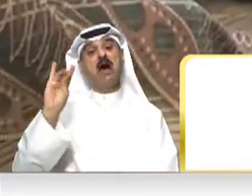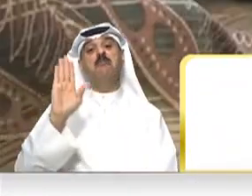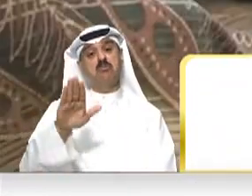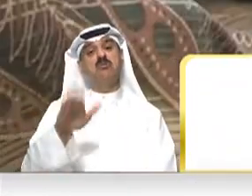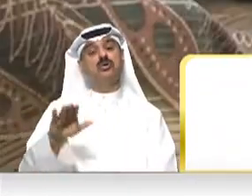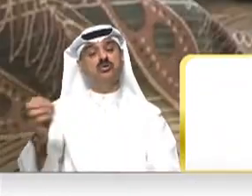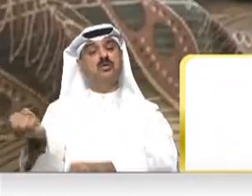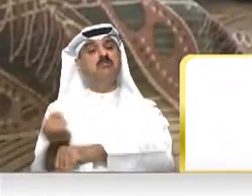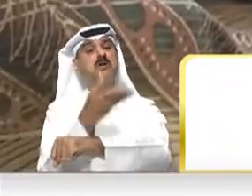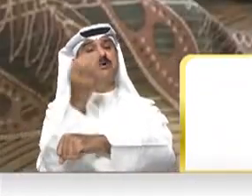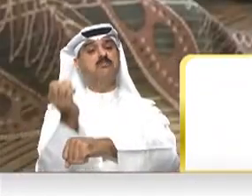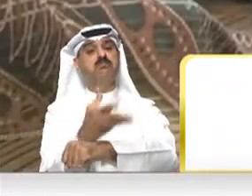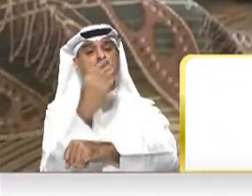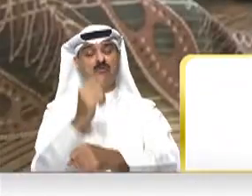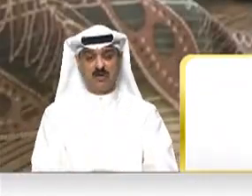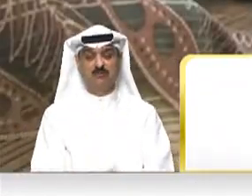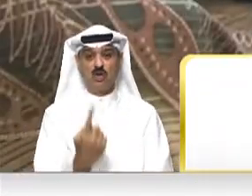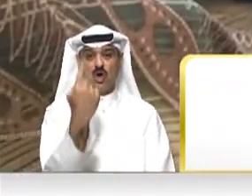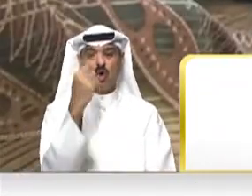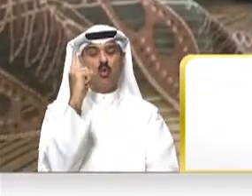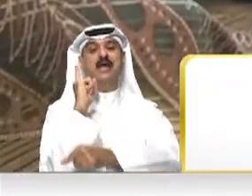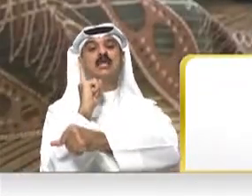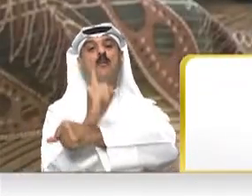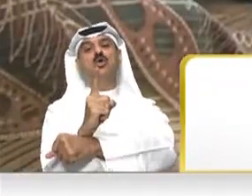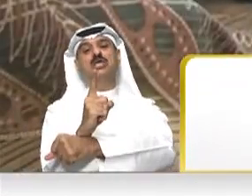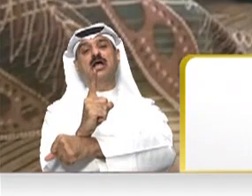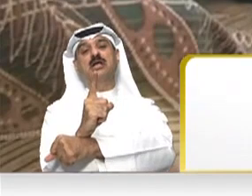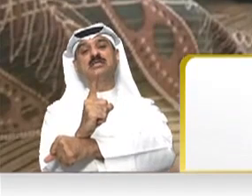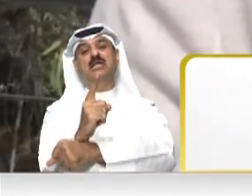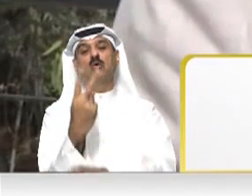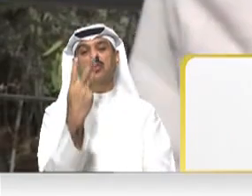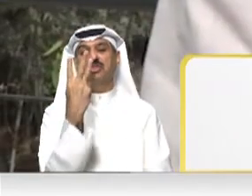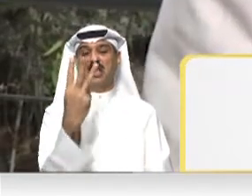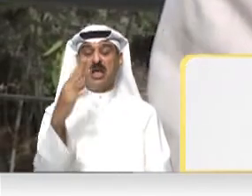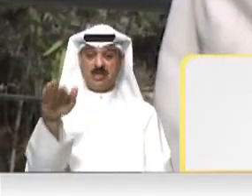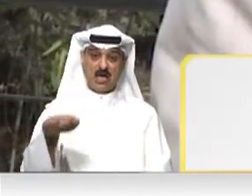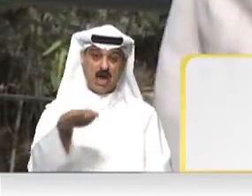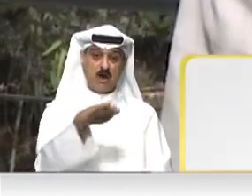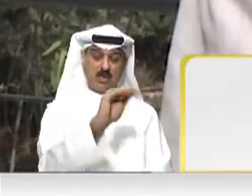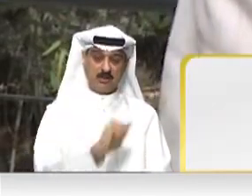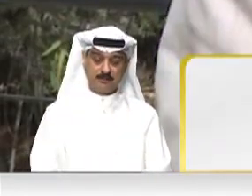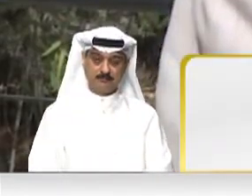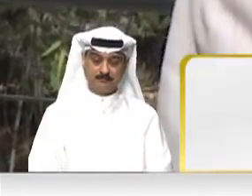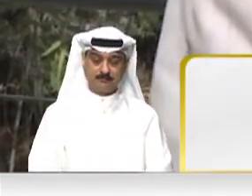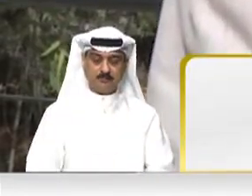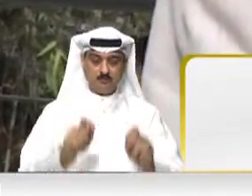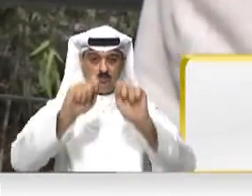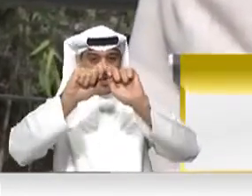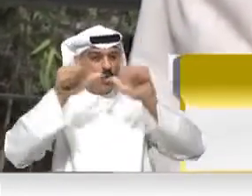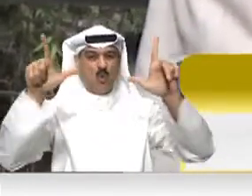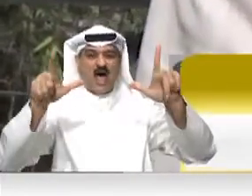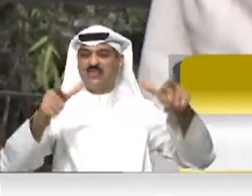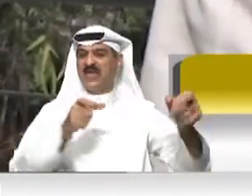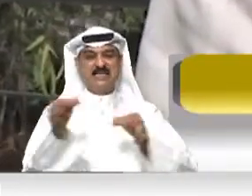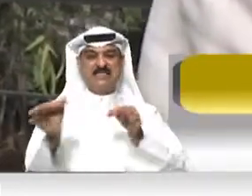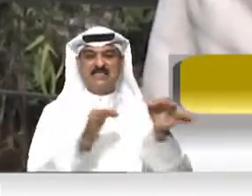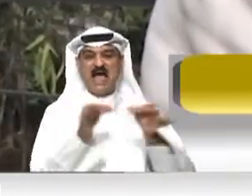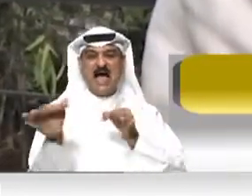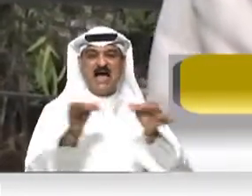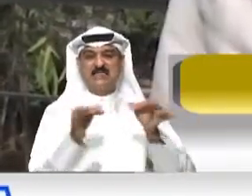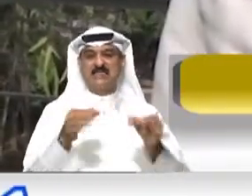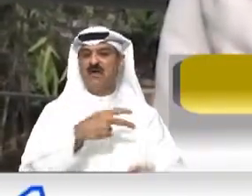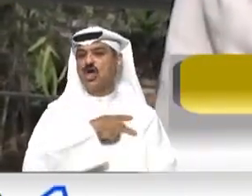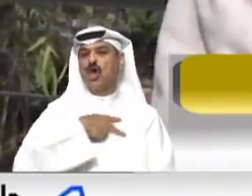من بينهم معلمة وثلاثة أطفال وشقيقان. واضح أن هناك سياسة لهذه الحكومة تقول فيها